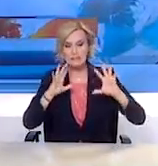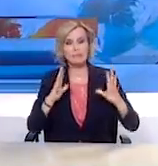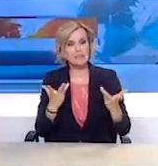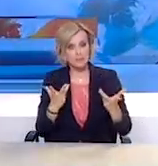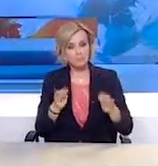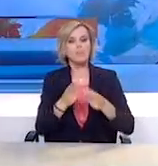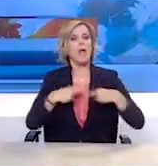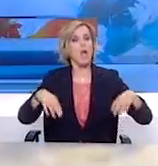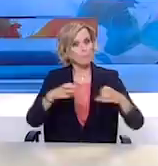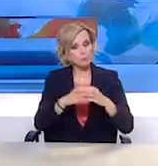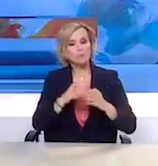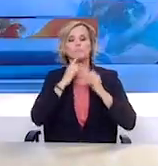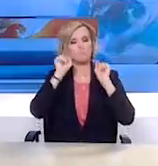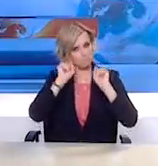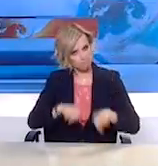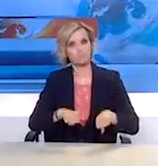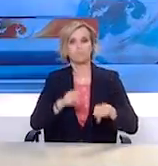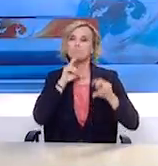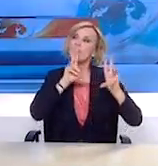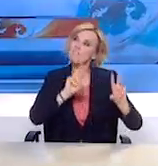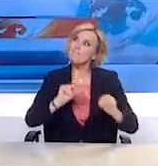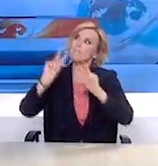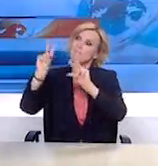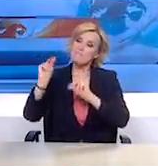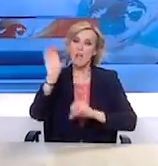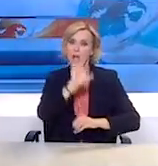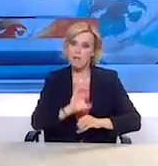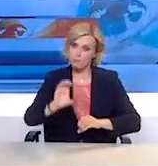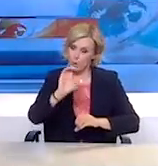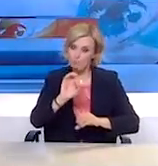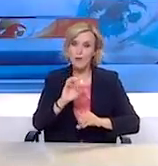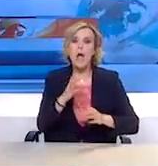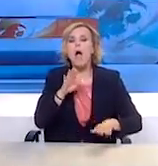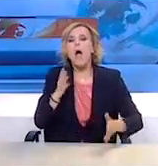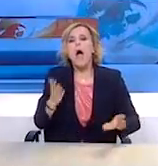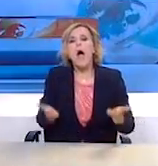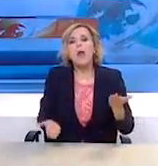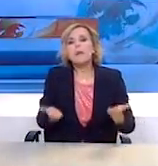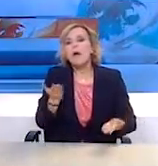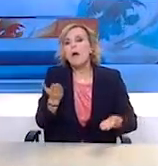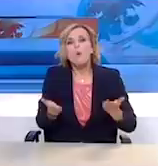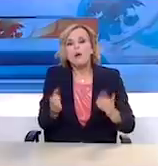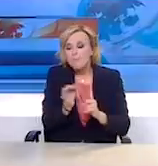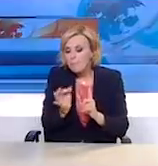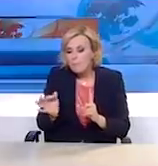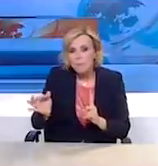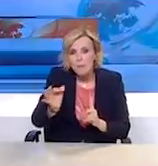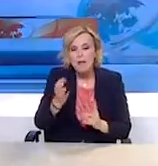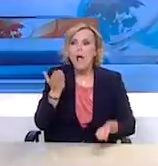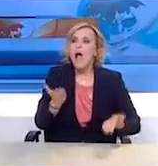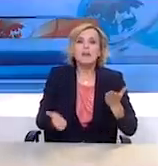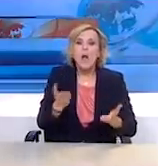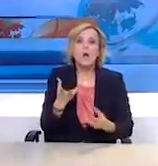Η Επιτροπή συμφώνησε με τα συμπεράσματα της Επιτροπής του Ευρωπαϊκού CDC πως ανάλογα με τα επιδημιολογικά δεδομένα και σε ειδικές συνθήκες